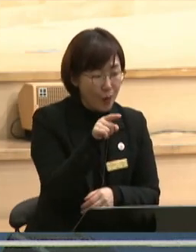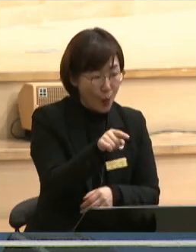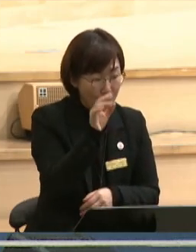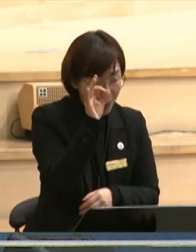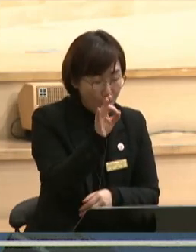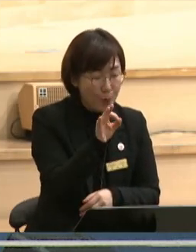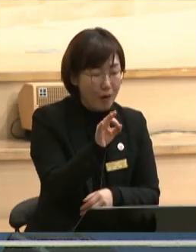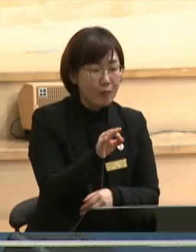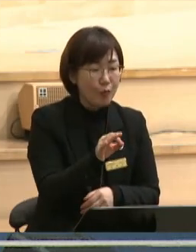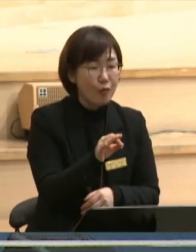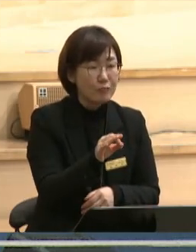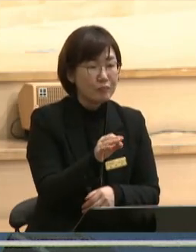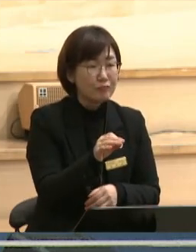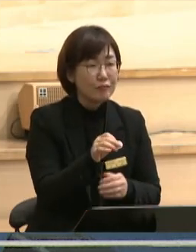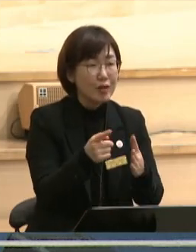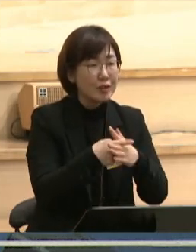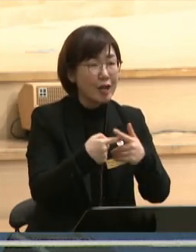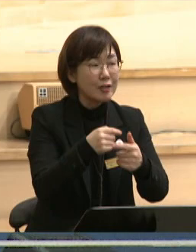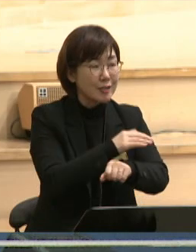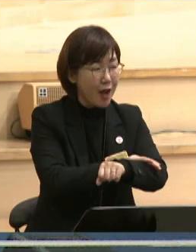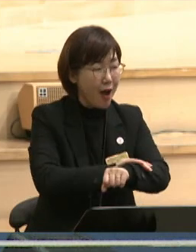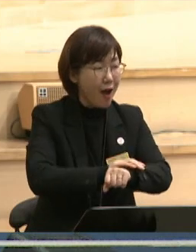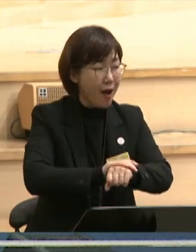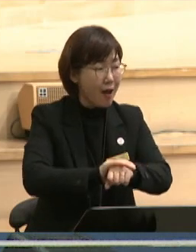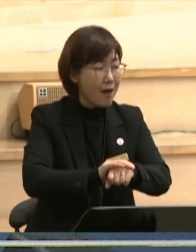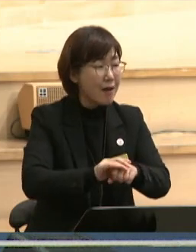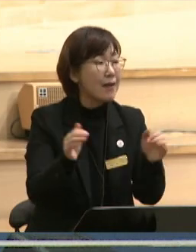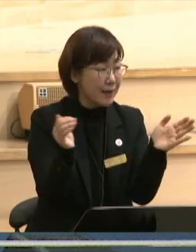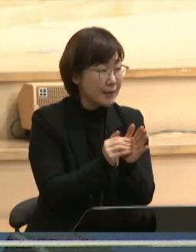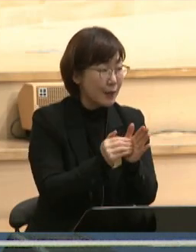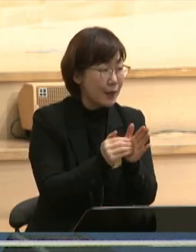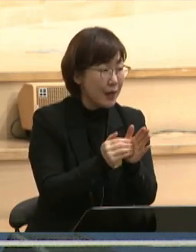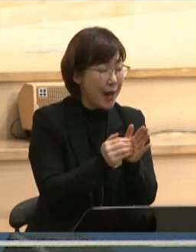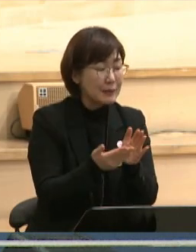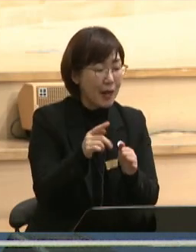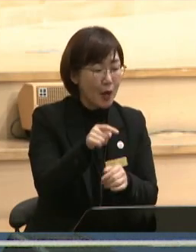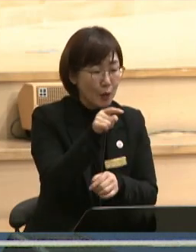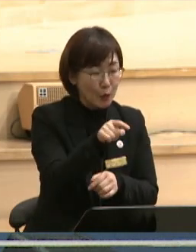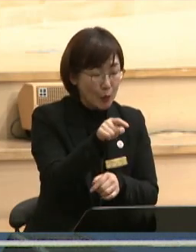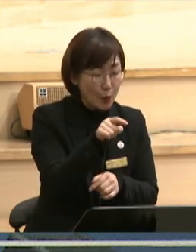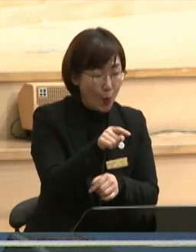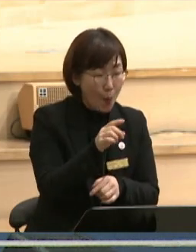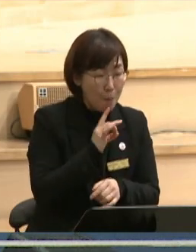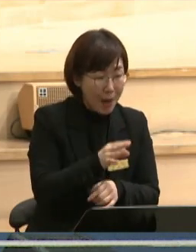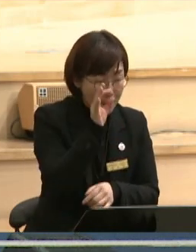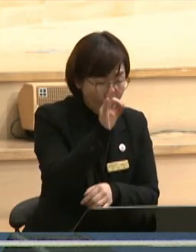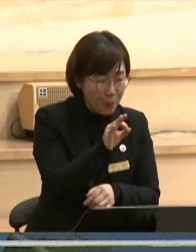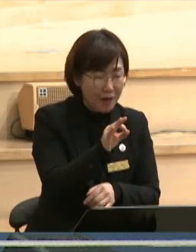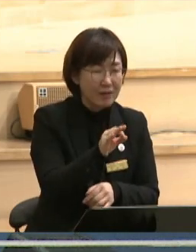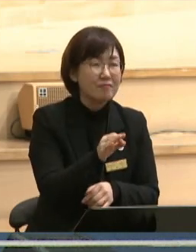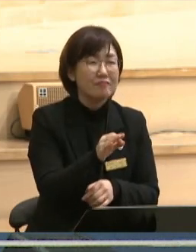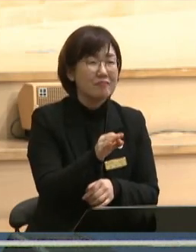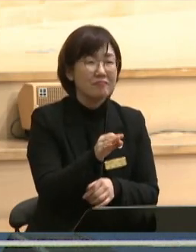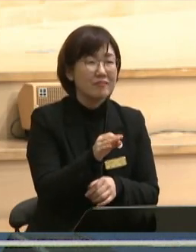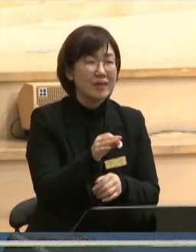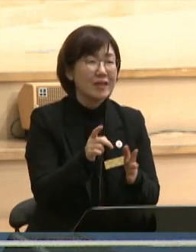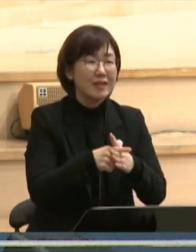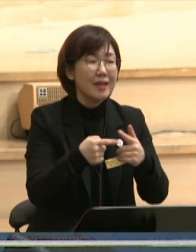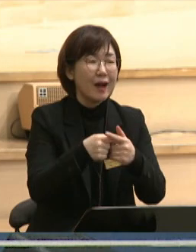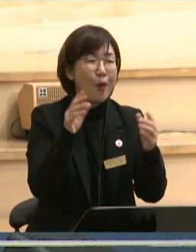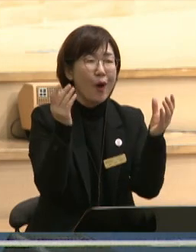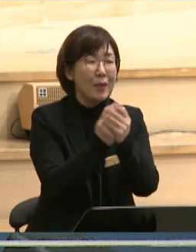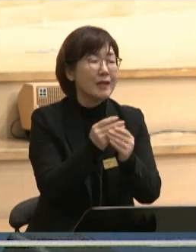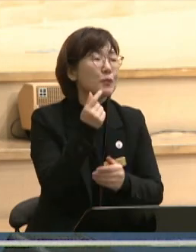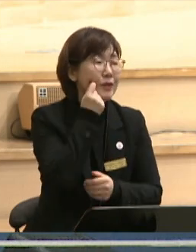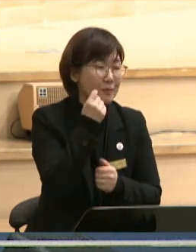이해해도 잘 이해한 거예요 근데 여기까지만 이해하면 반도 이해하지 못한 겁니다 지금부터 좀 더